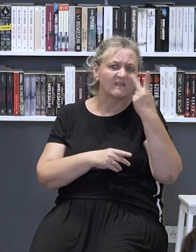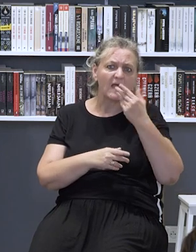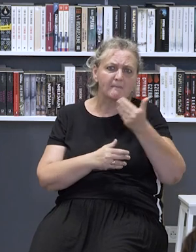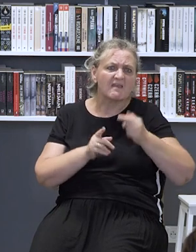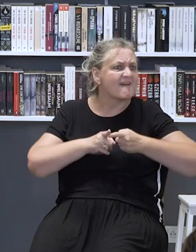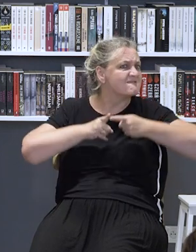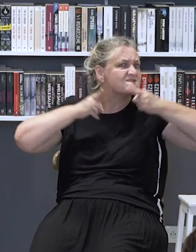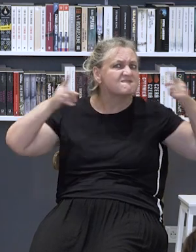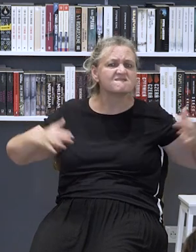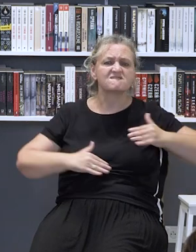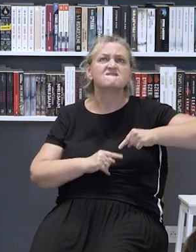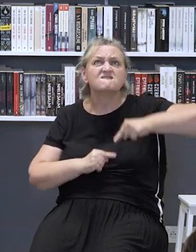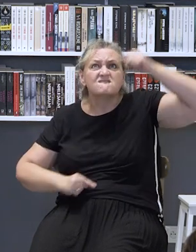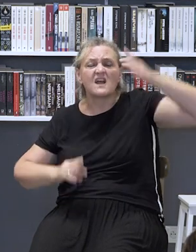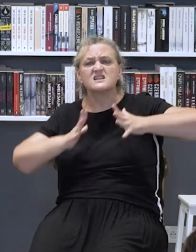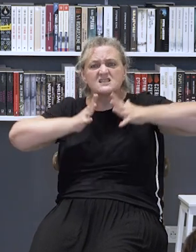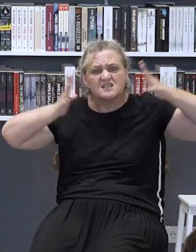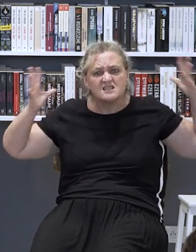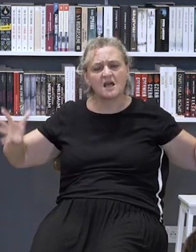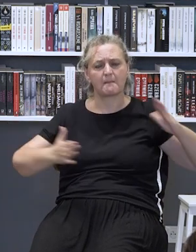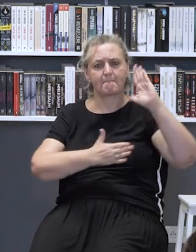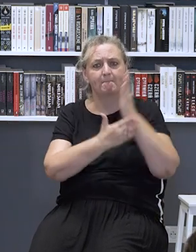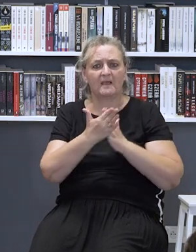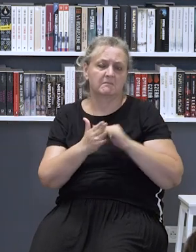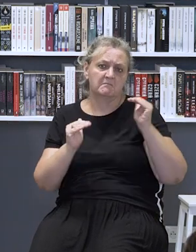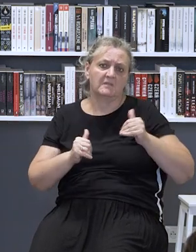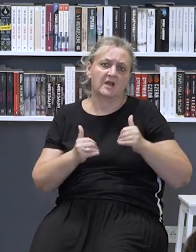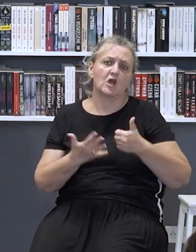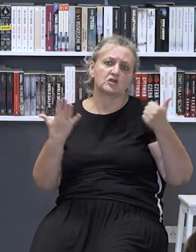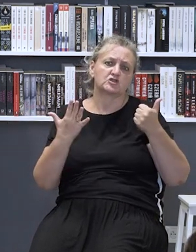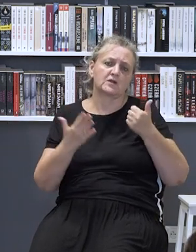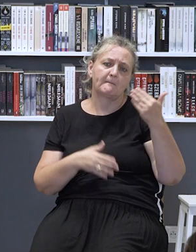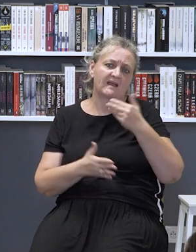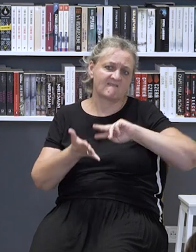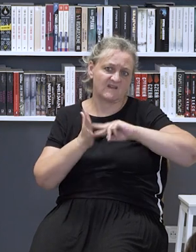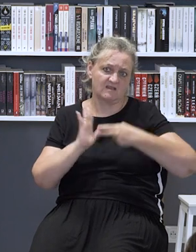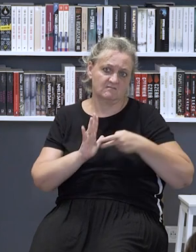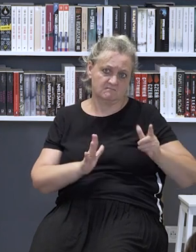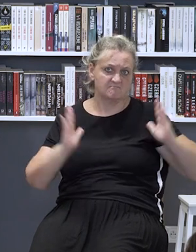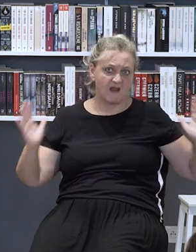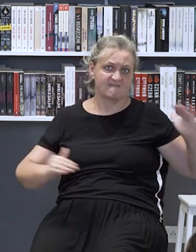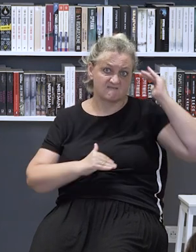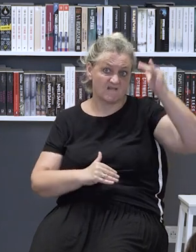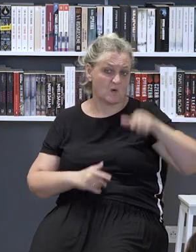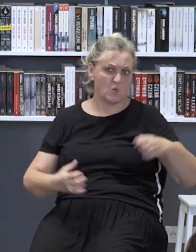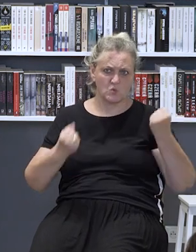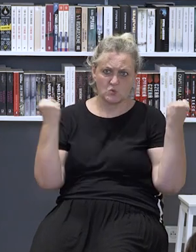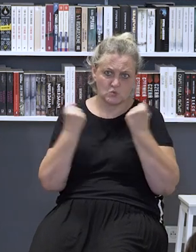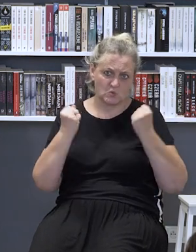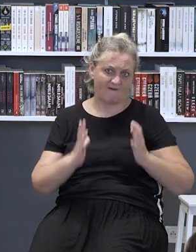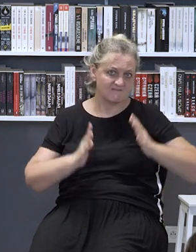metry. Na ponad 2 metry. Ona ma ze 6 metrów kwadratowych. Naprawdę